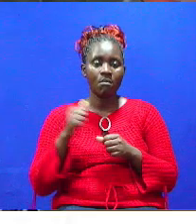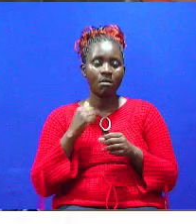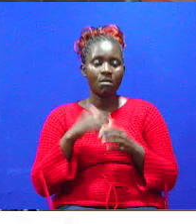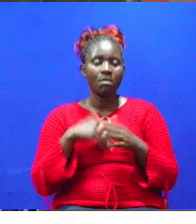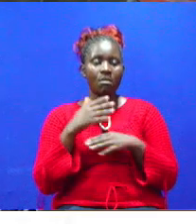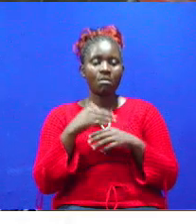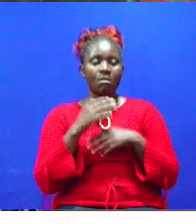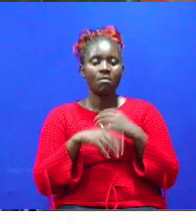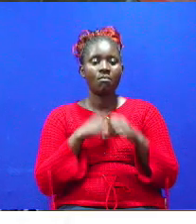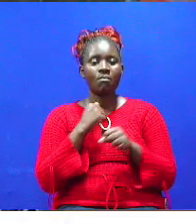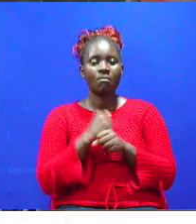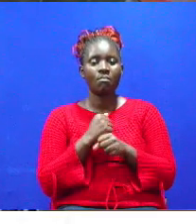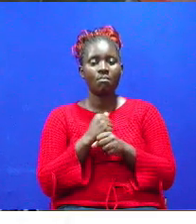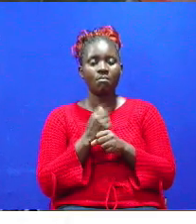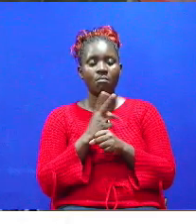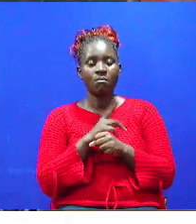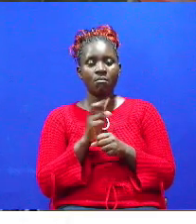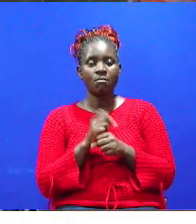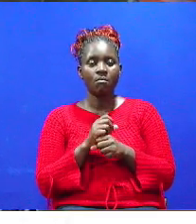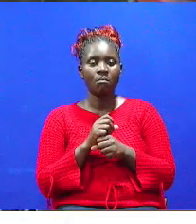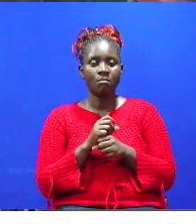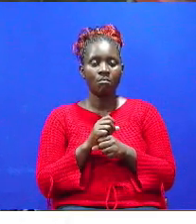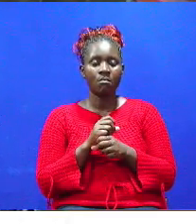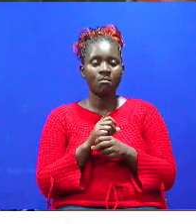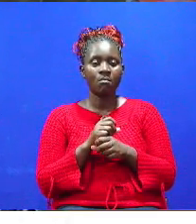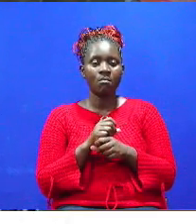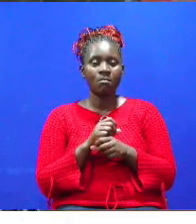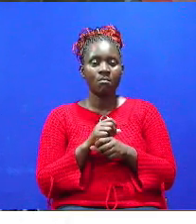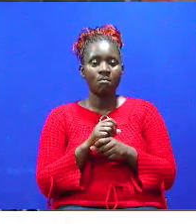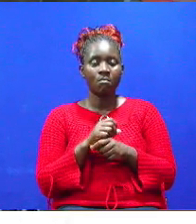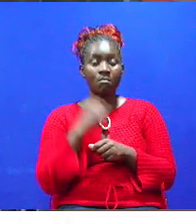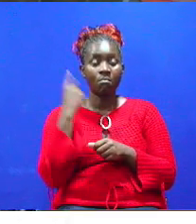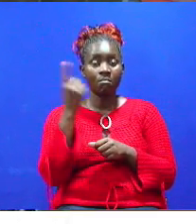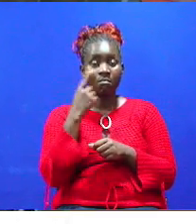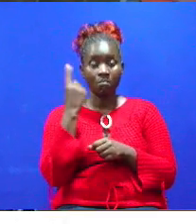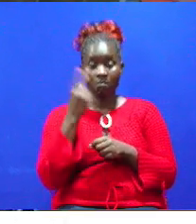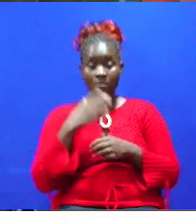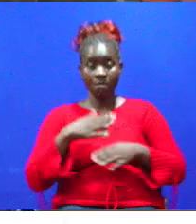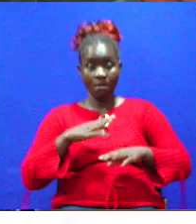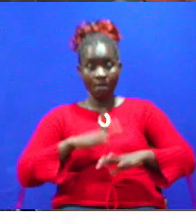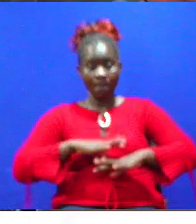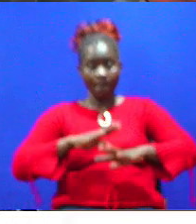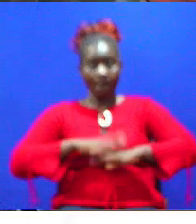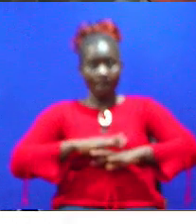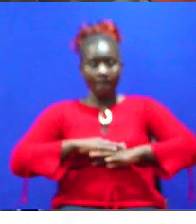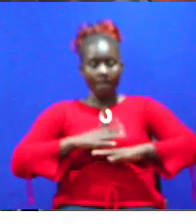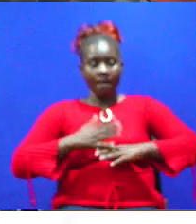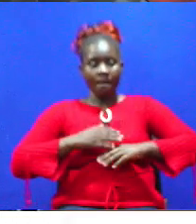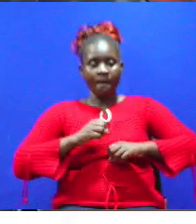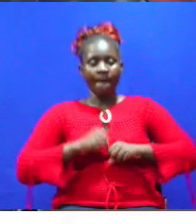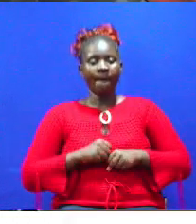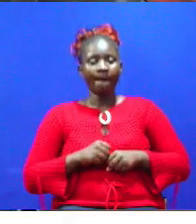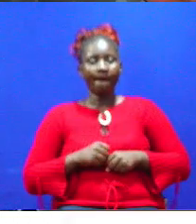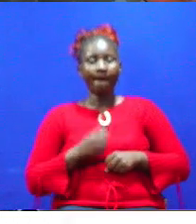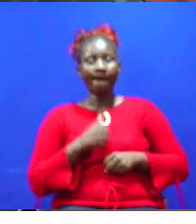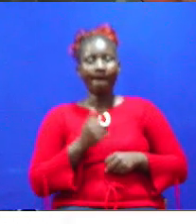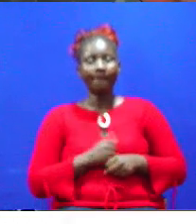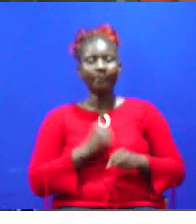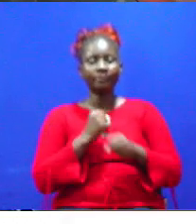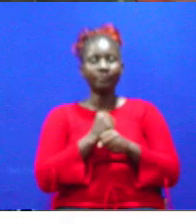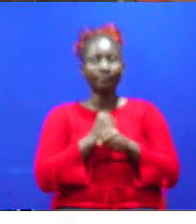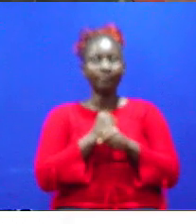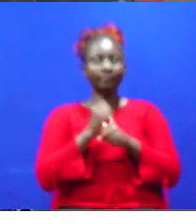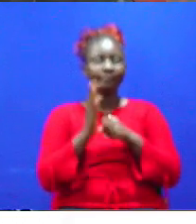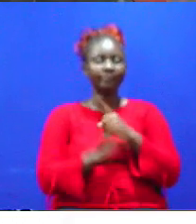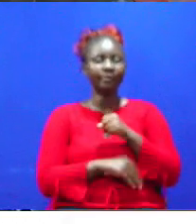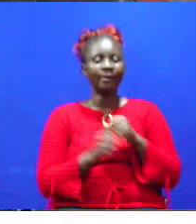ne budget tie ye ndoza tokore chi track Nyamira kato ko ni track ta bise ine nto na kona ko abantu chi contractor egara ba kolega si re shoti